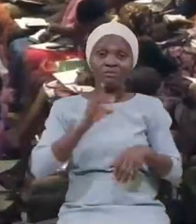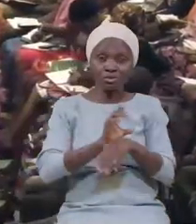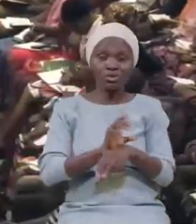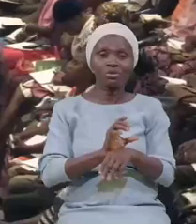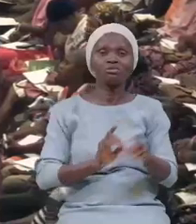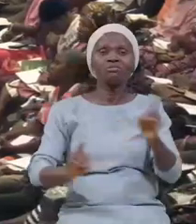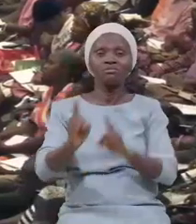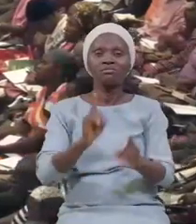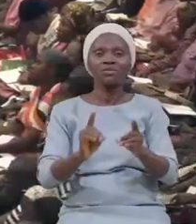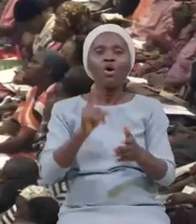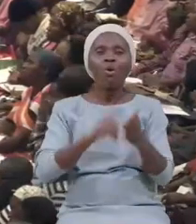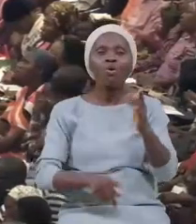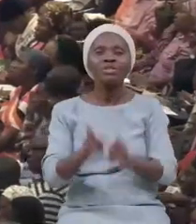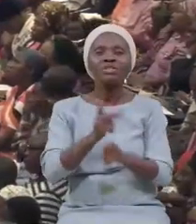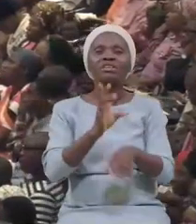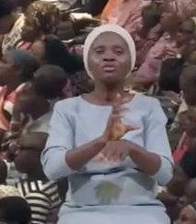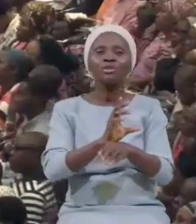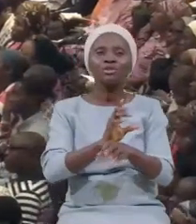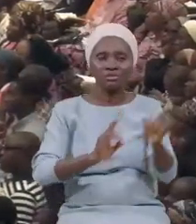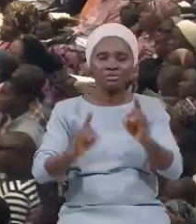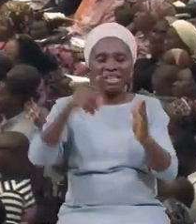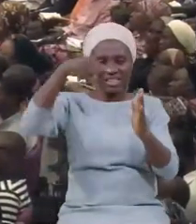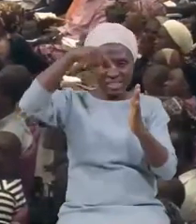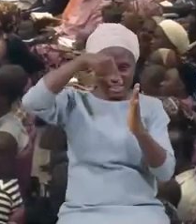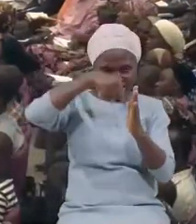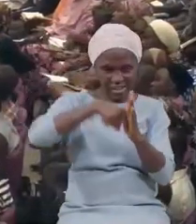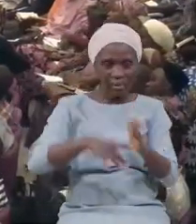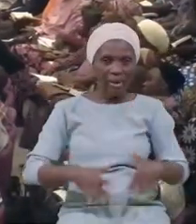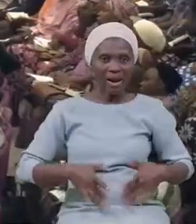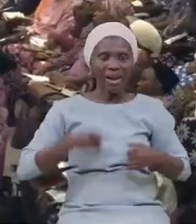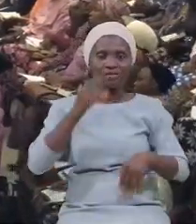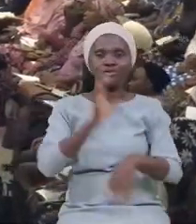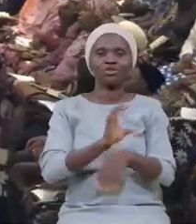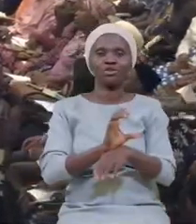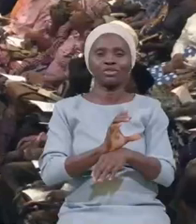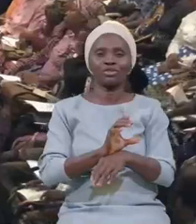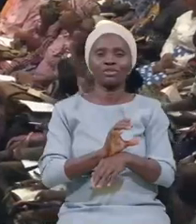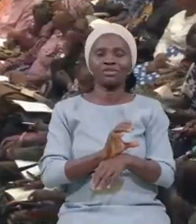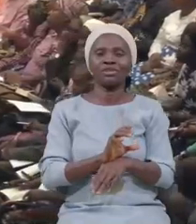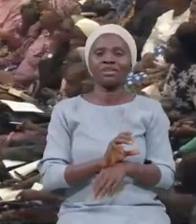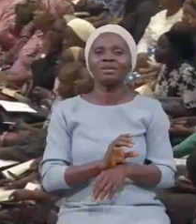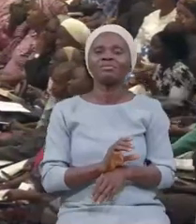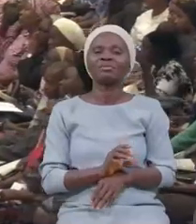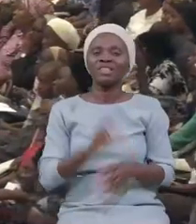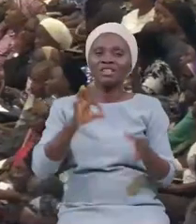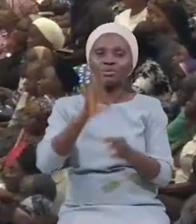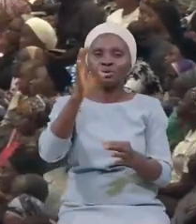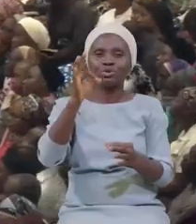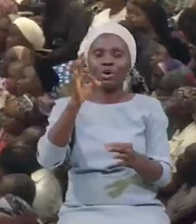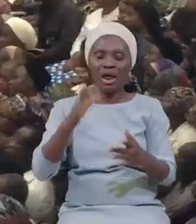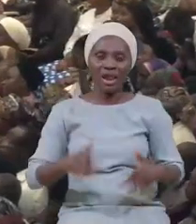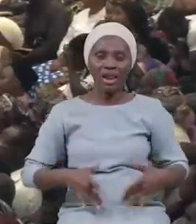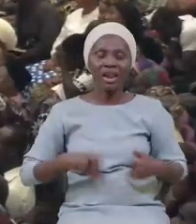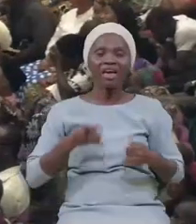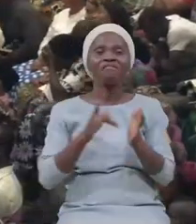C'est l'église biblique de la vie profonde. On peut dire l'église biblique de la vie élevée, de la vie spirituelle.